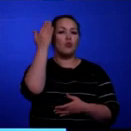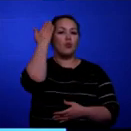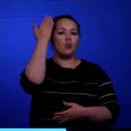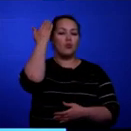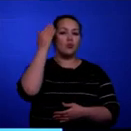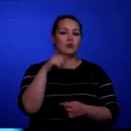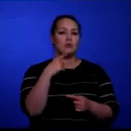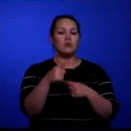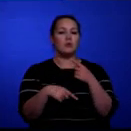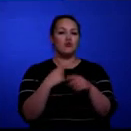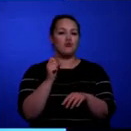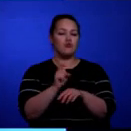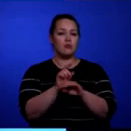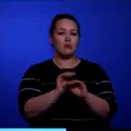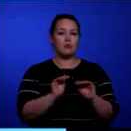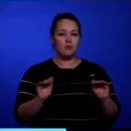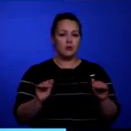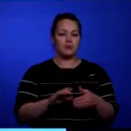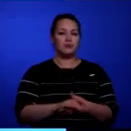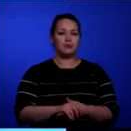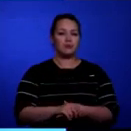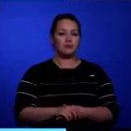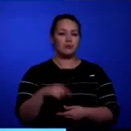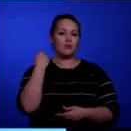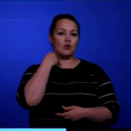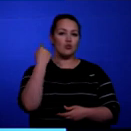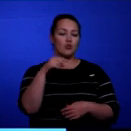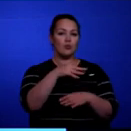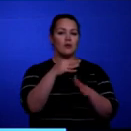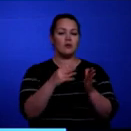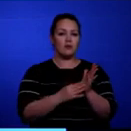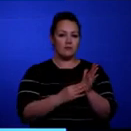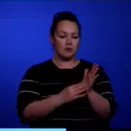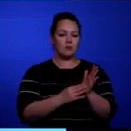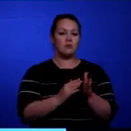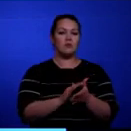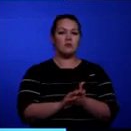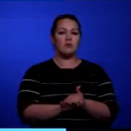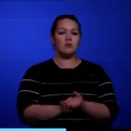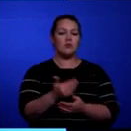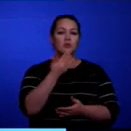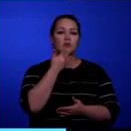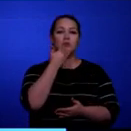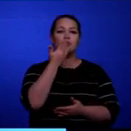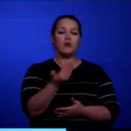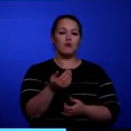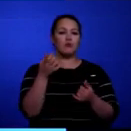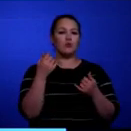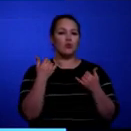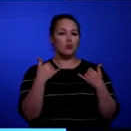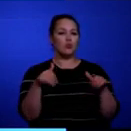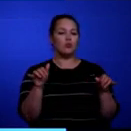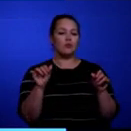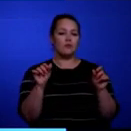следующая задача ребята номер девятнадцать и в ней спрашивается об удивительном